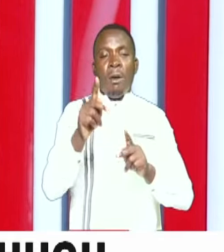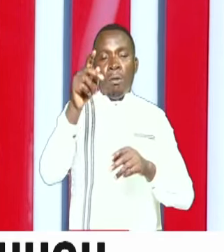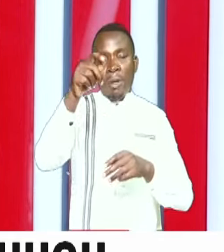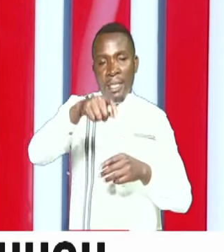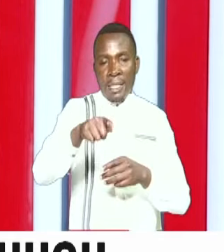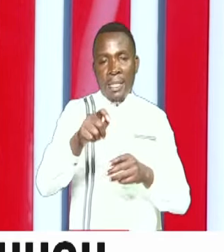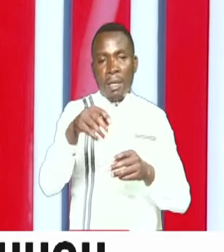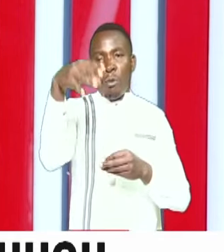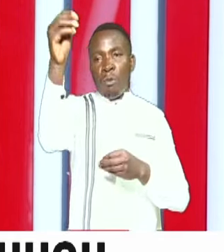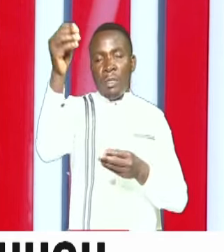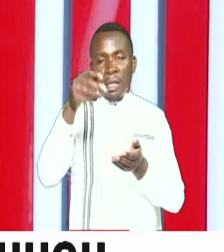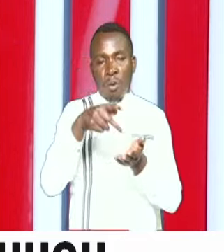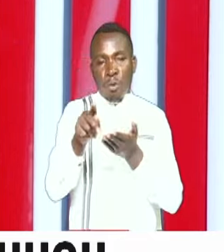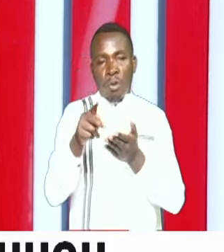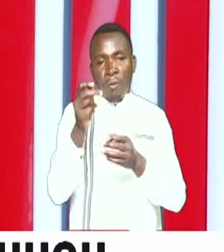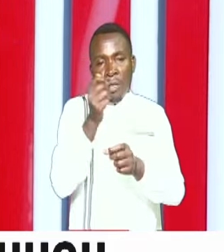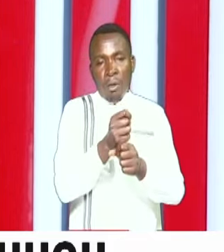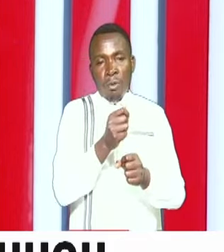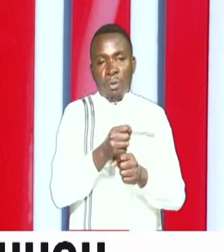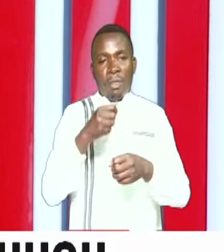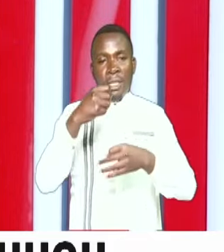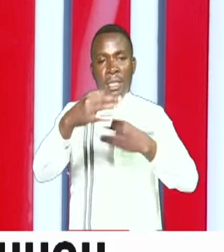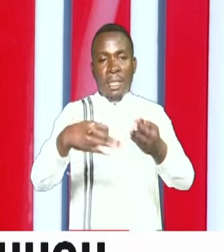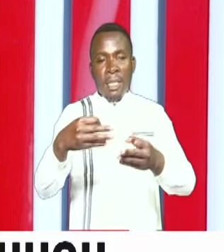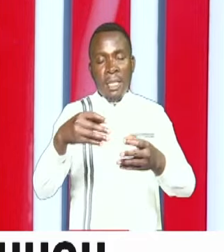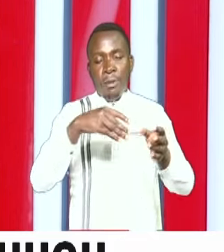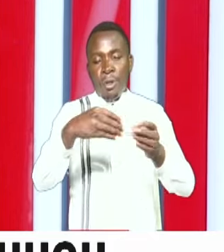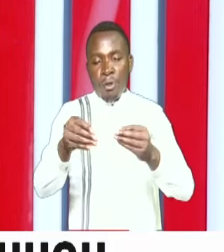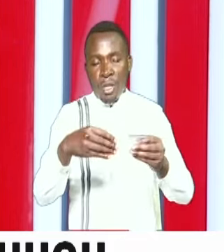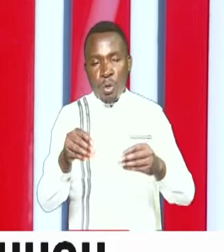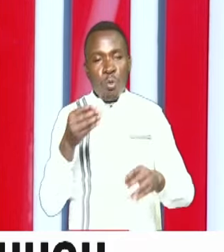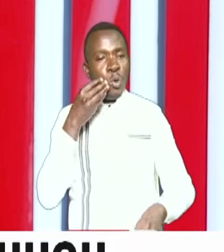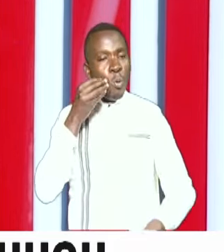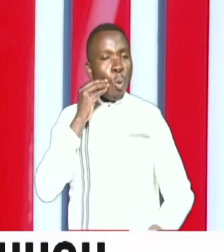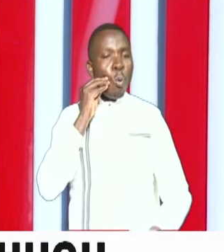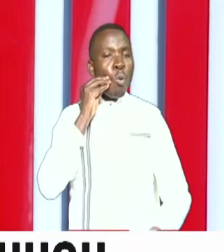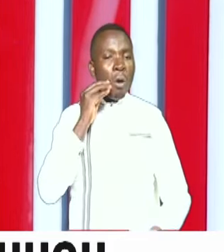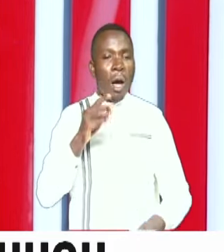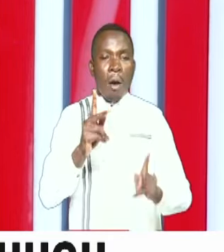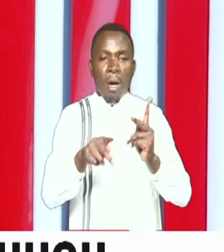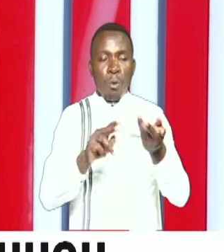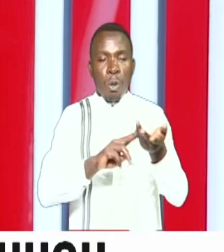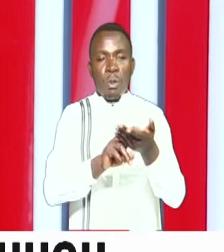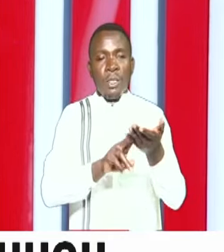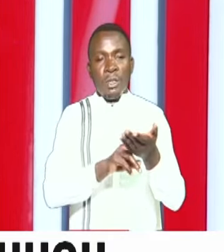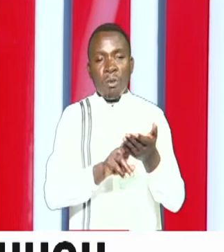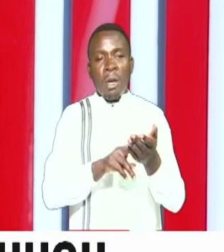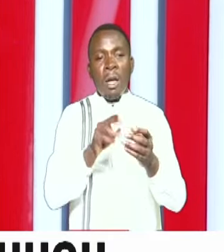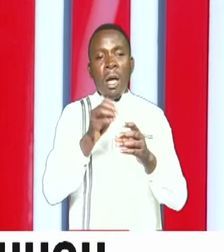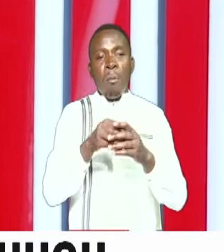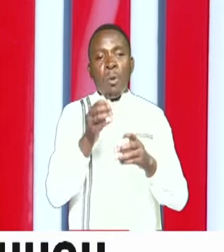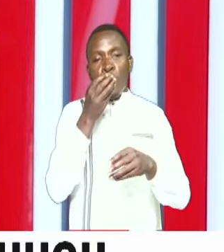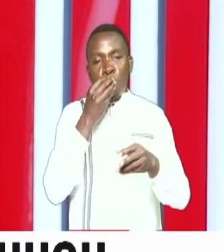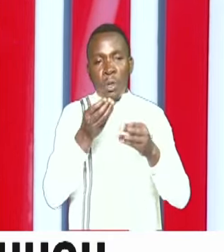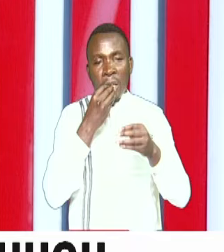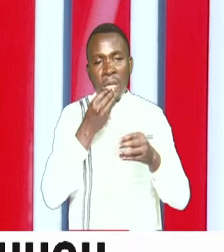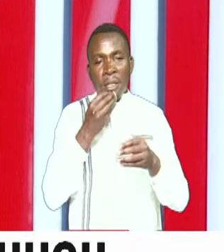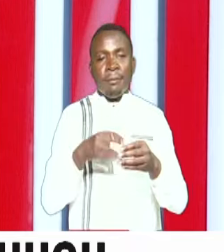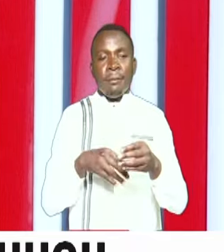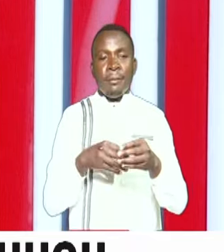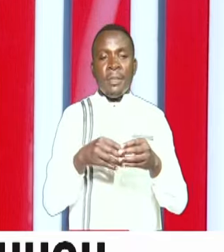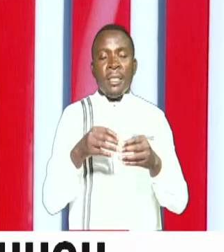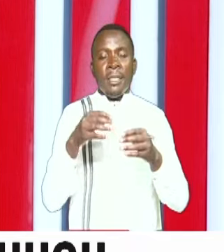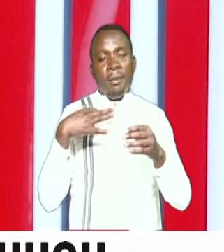biba byakozwe n'inganda yaba ari ibikoresho byo mu rugo ibyo abantu bakoresha mu mafunguro